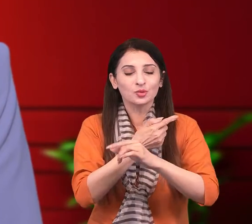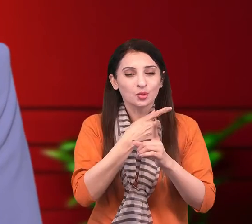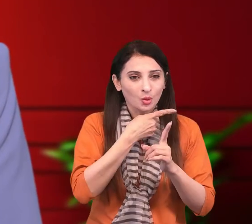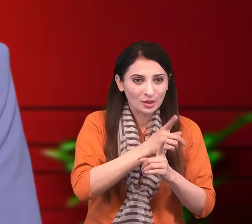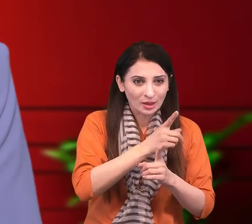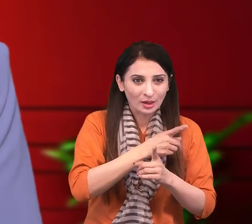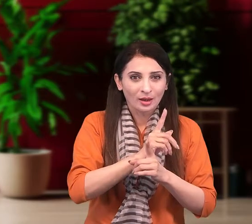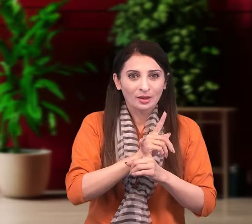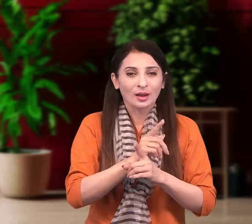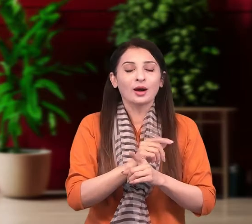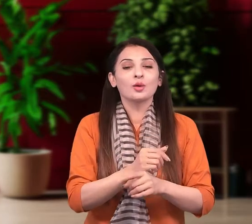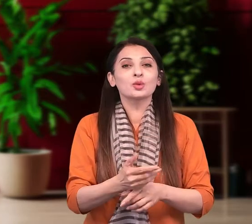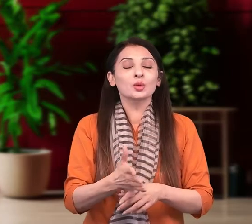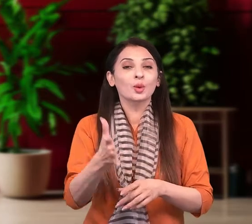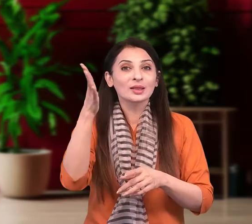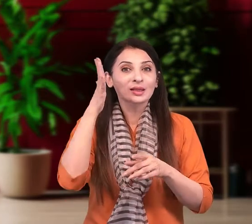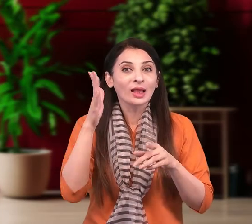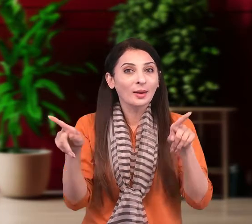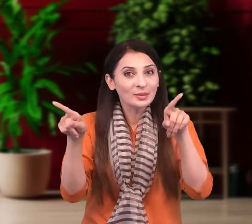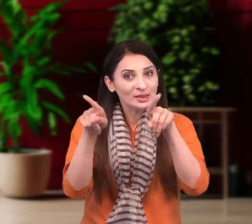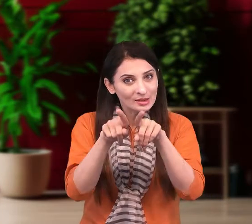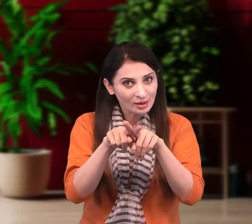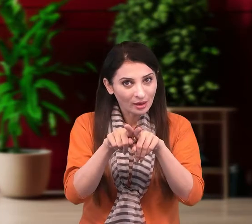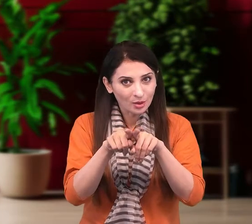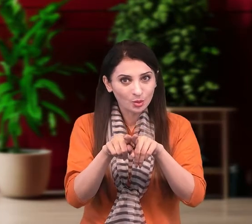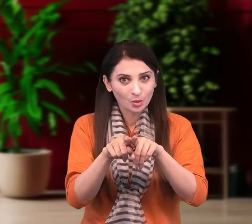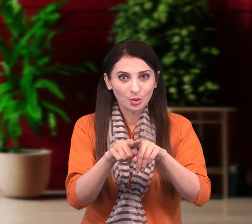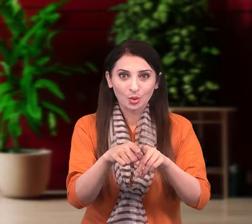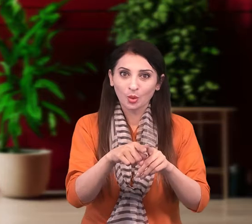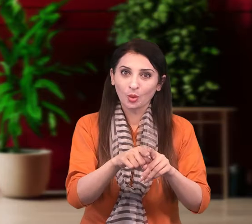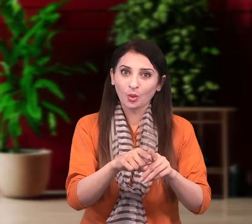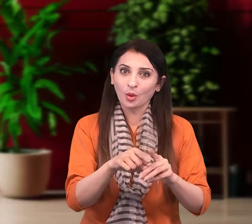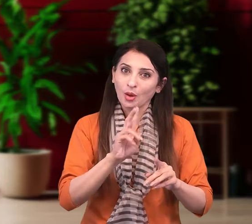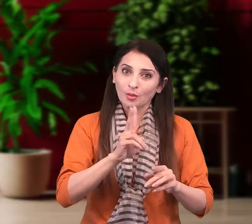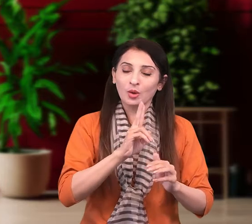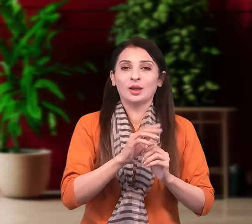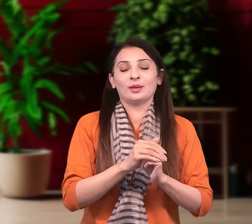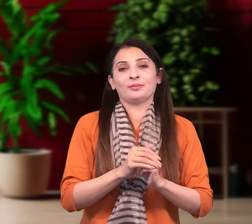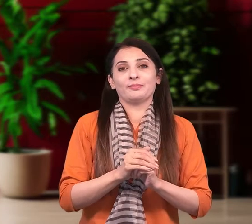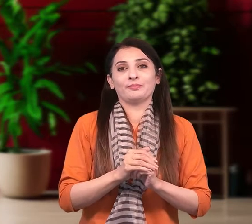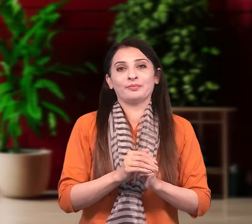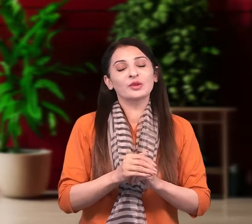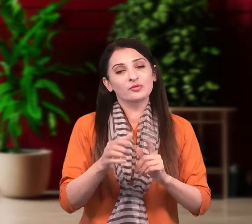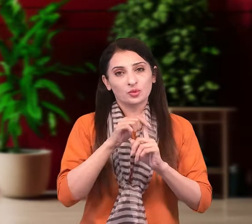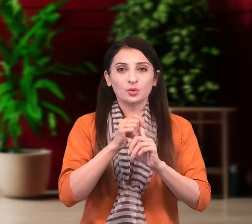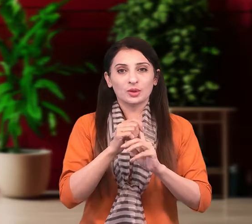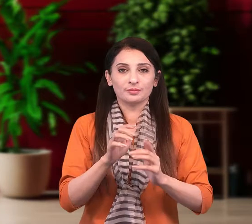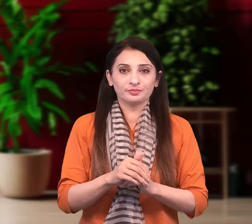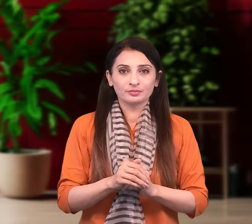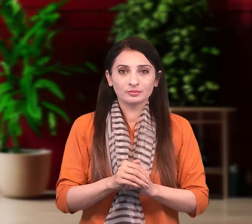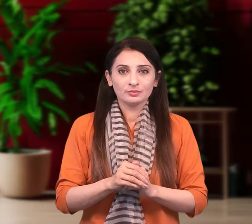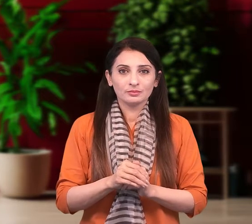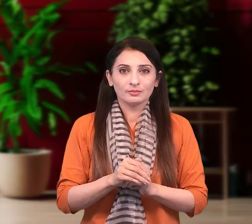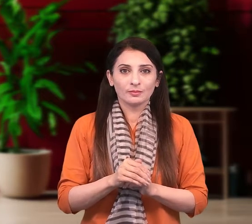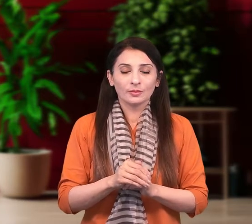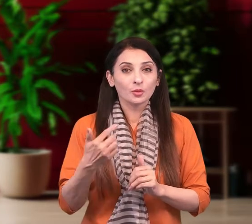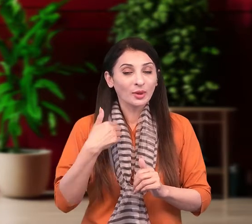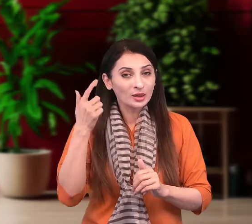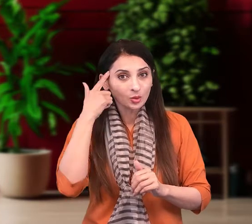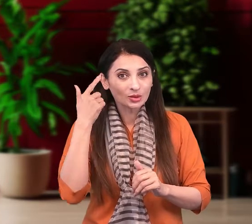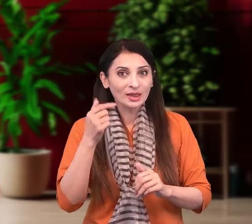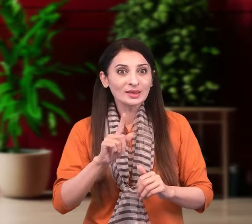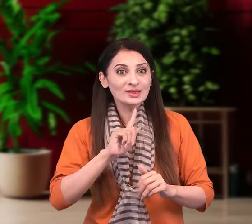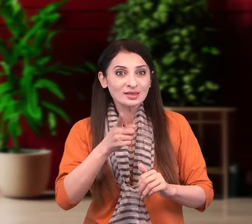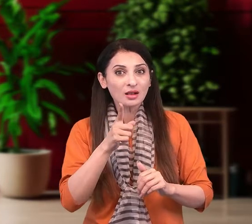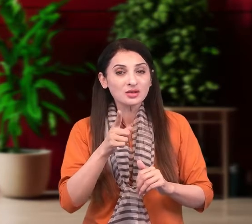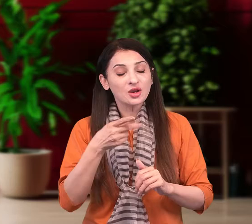हक जो होता है ना वो हमेशा सामने आता है। एंड जितना मैं इस फील्ड में बढ़ती गई हूँ मैंने यही नोटिस करा है कि